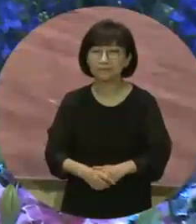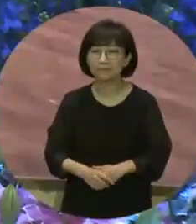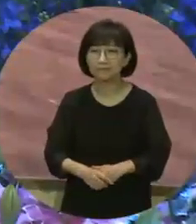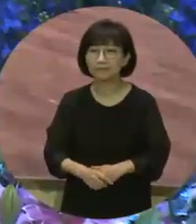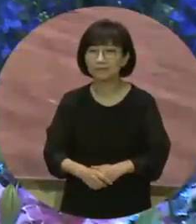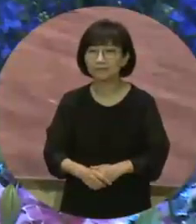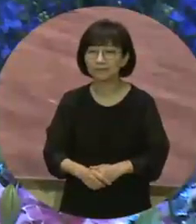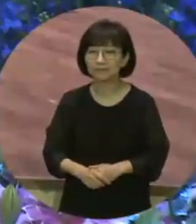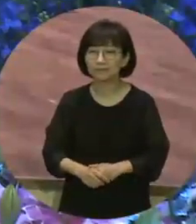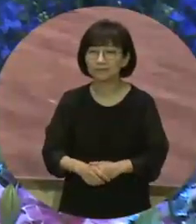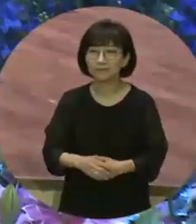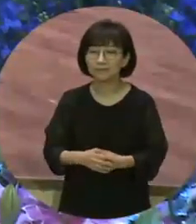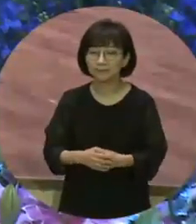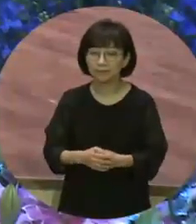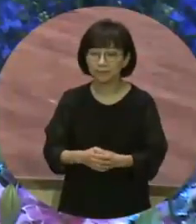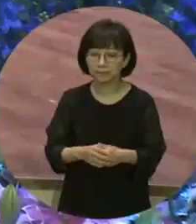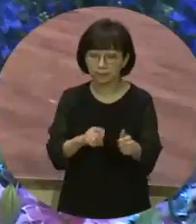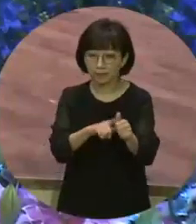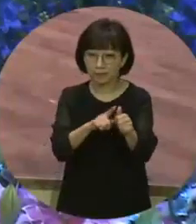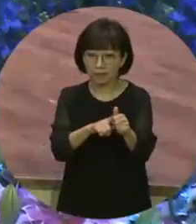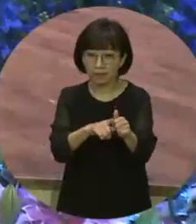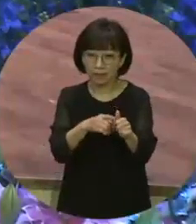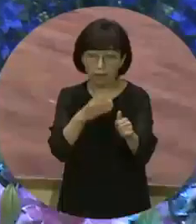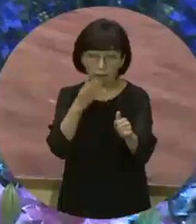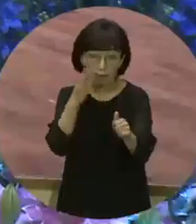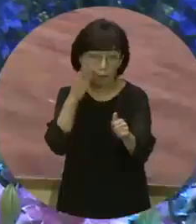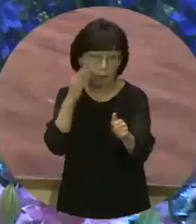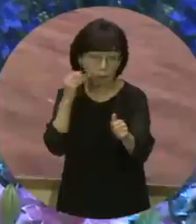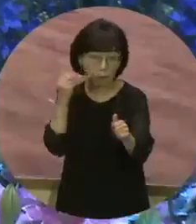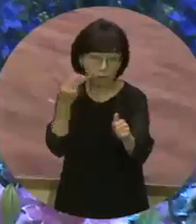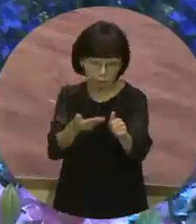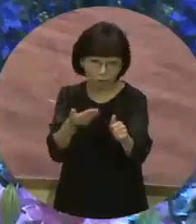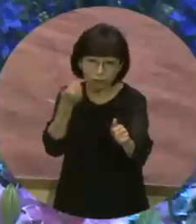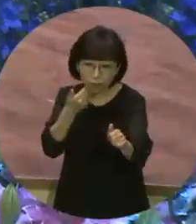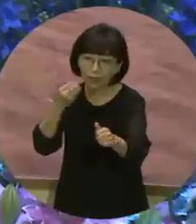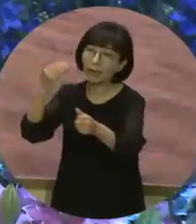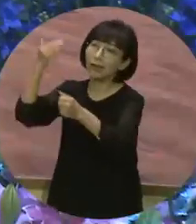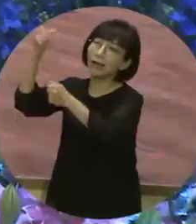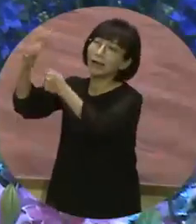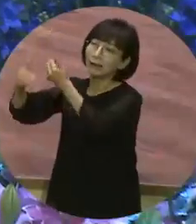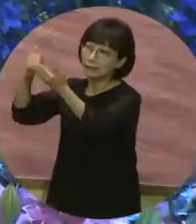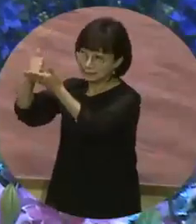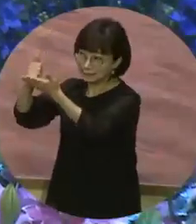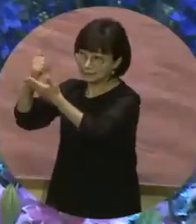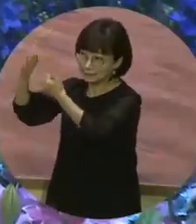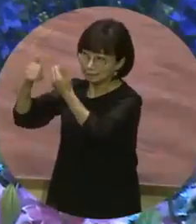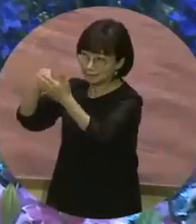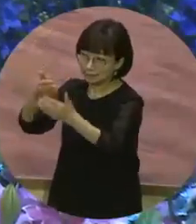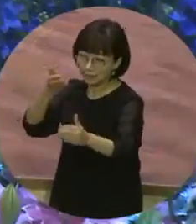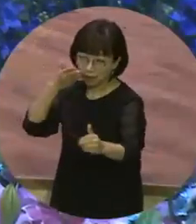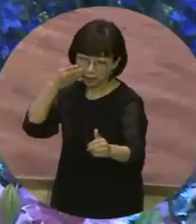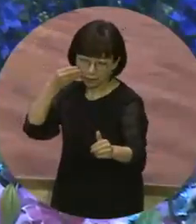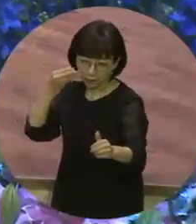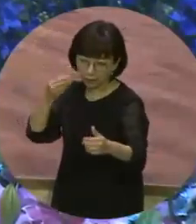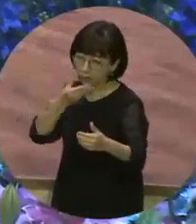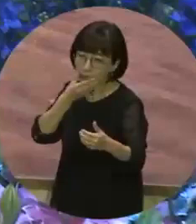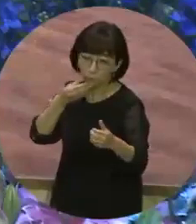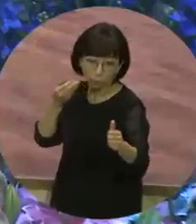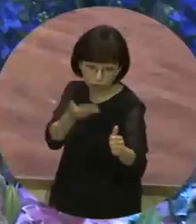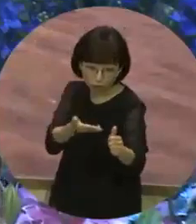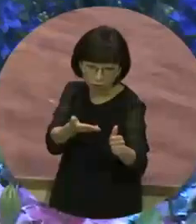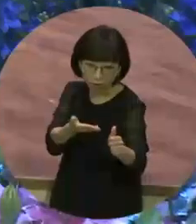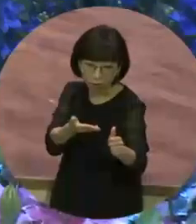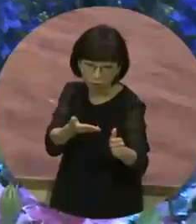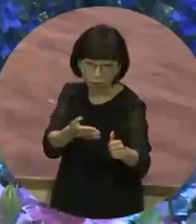하나님이 형통해 하시면 슬슬슬슬 풀리게 되어 있어요. 하나님이 하시면.